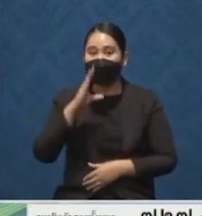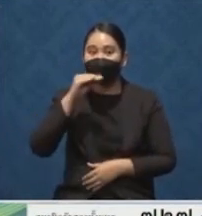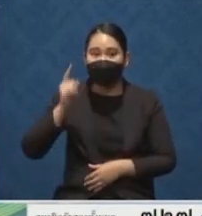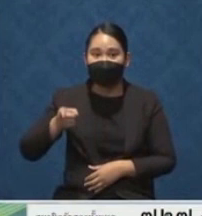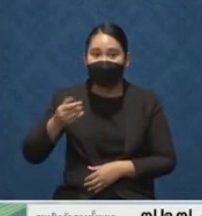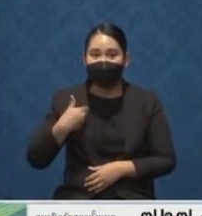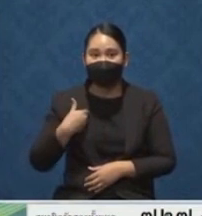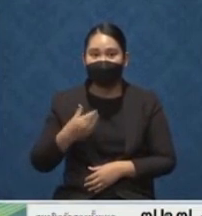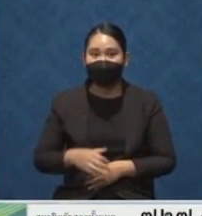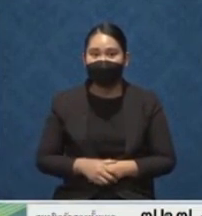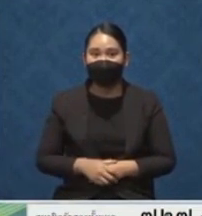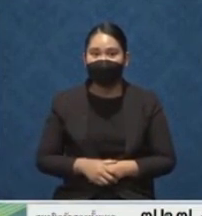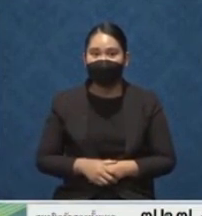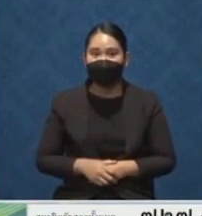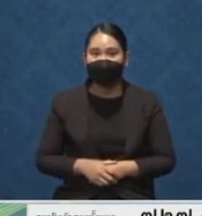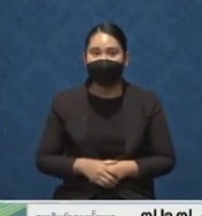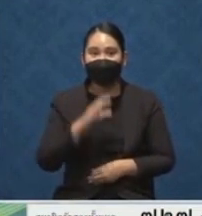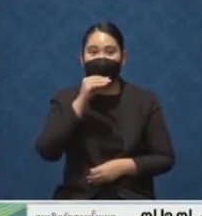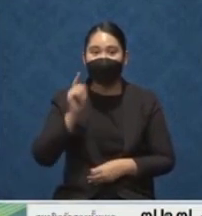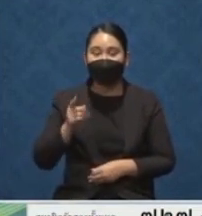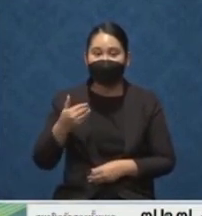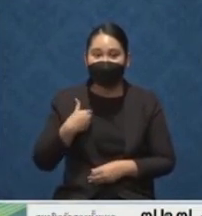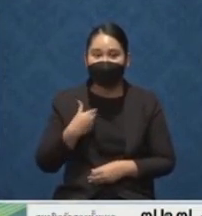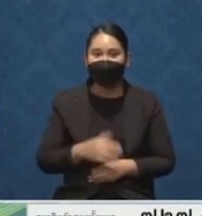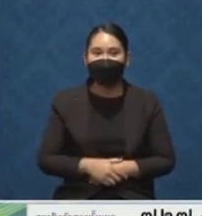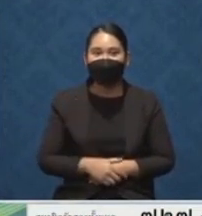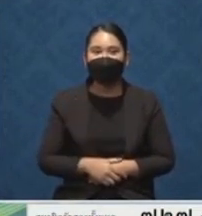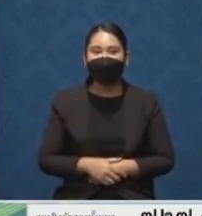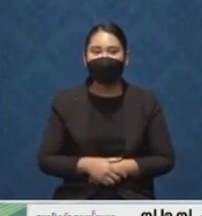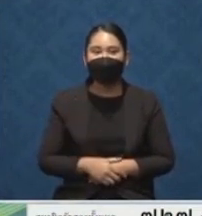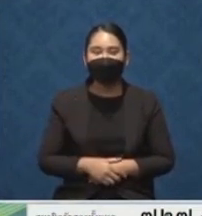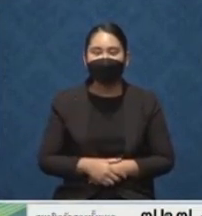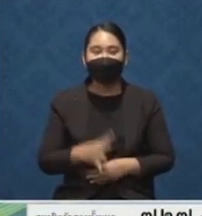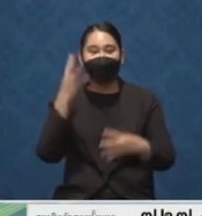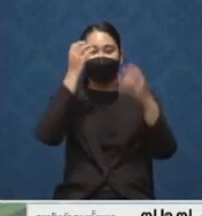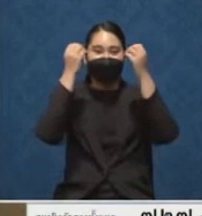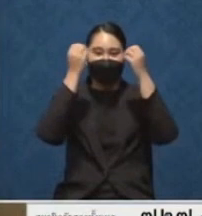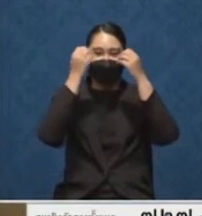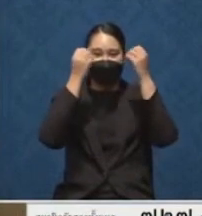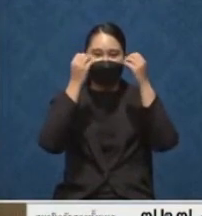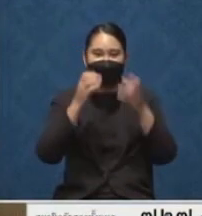ะมีใครพูดผมชักมึนแล้วนะ